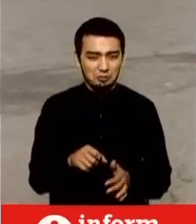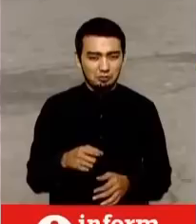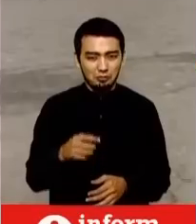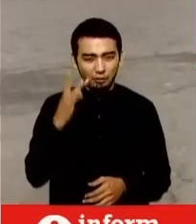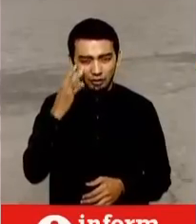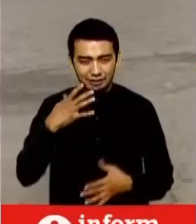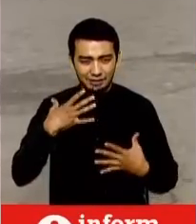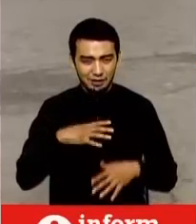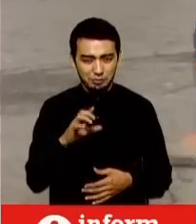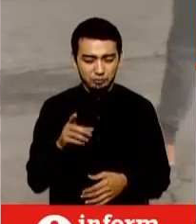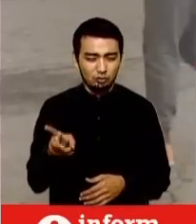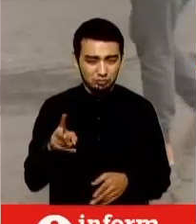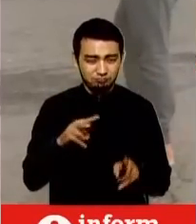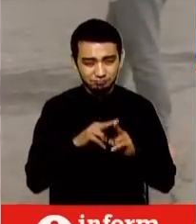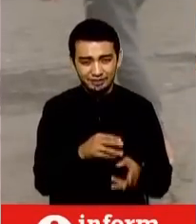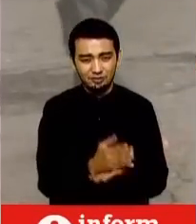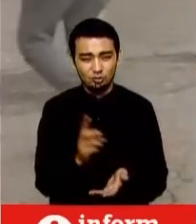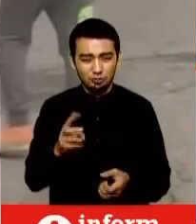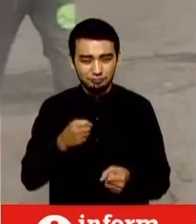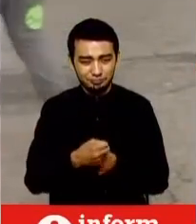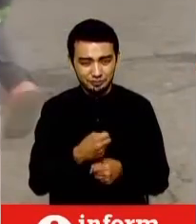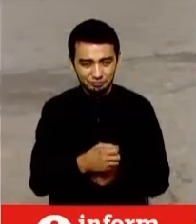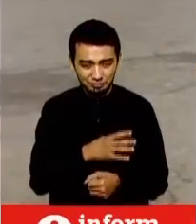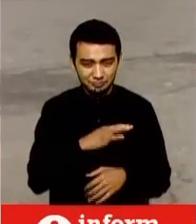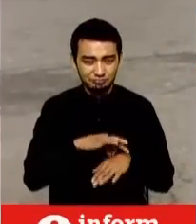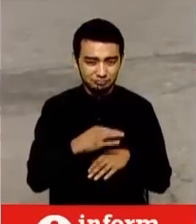факт балаларды енді ол зорлық зомбылық емес,